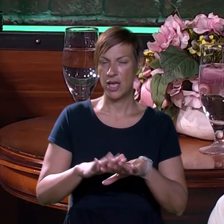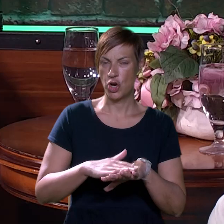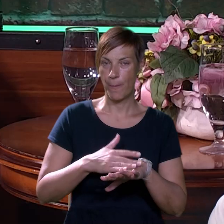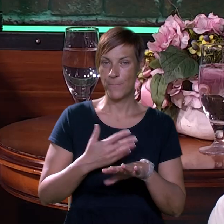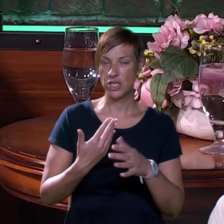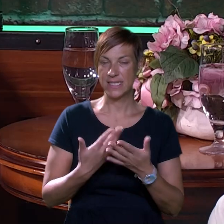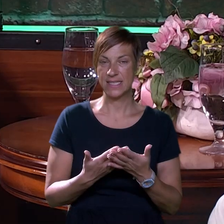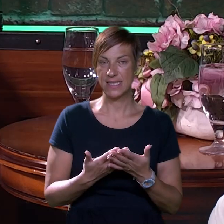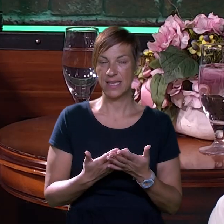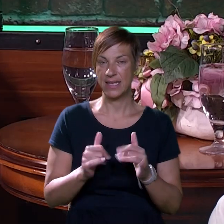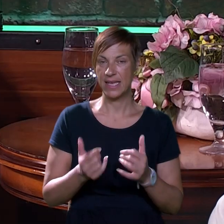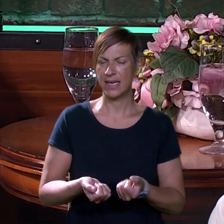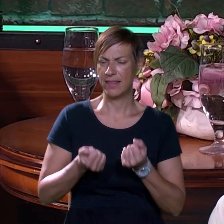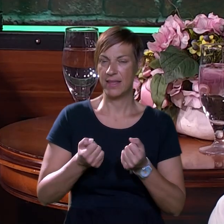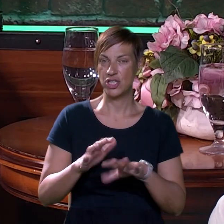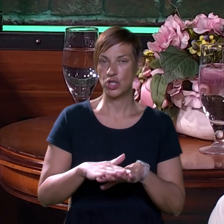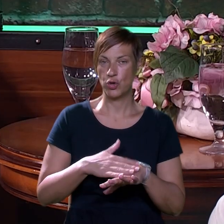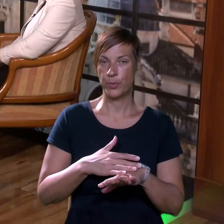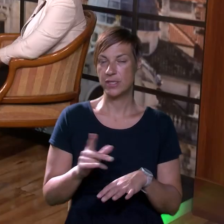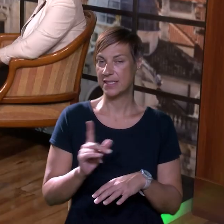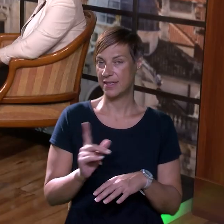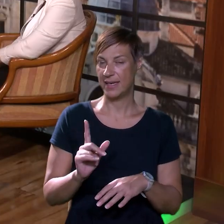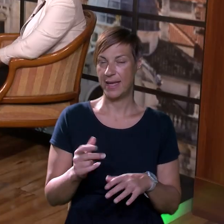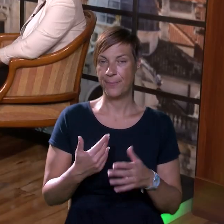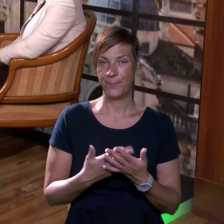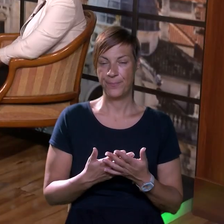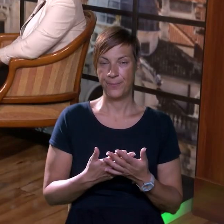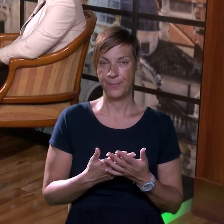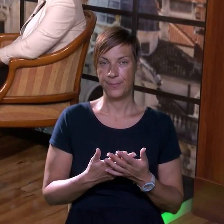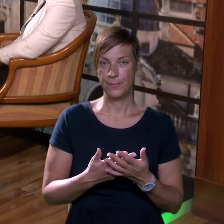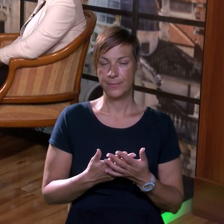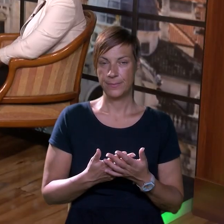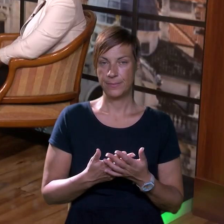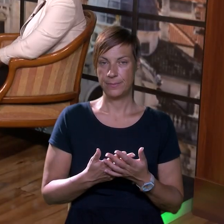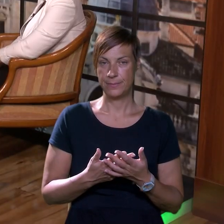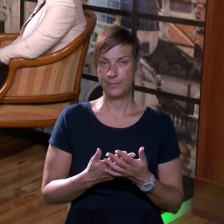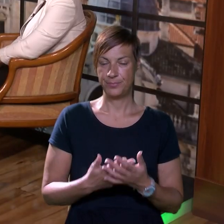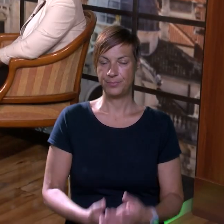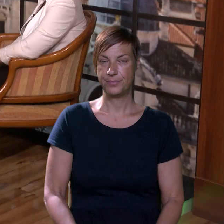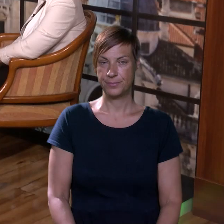oprosta? Je li teško oprostiti nekome? Ne.